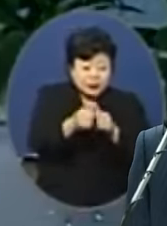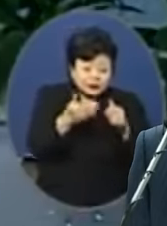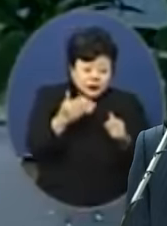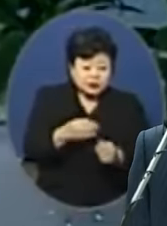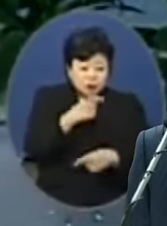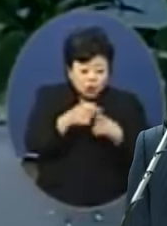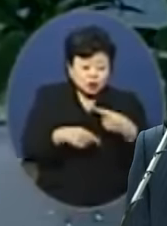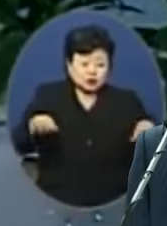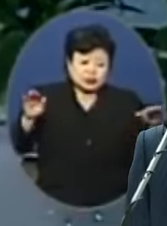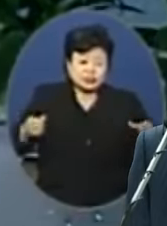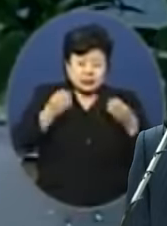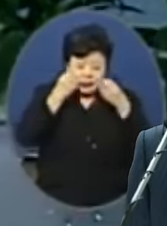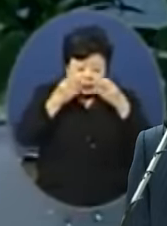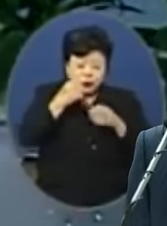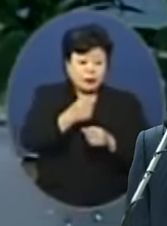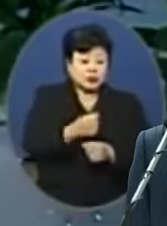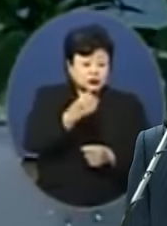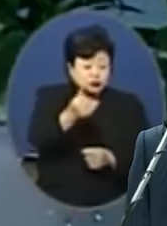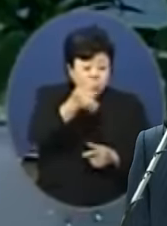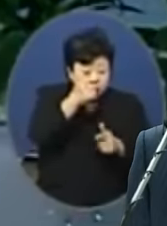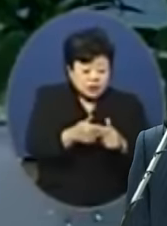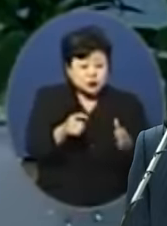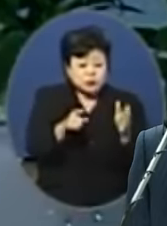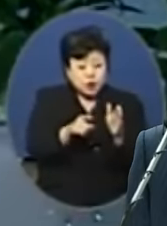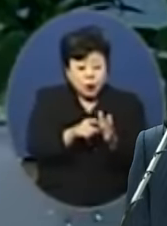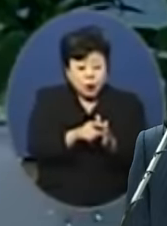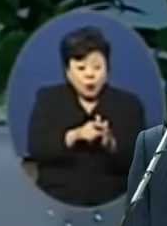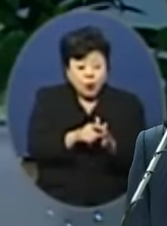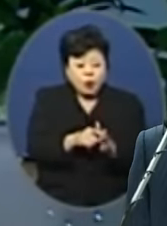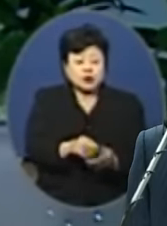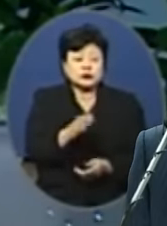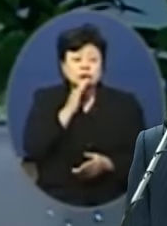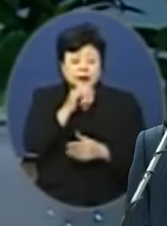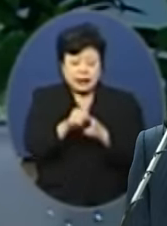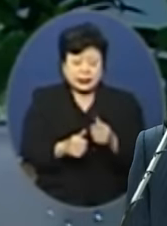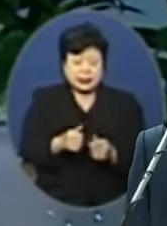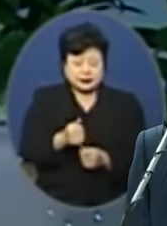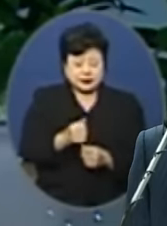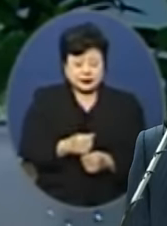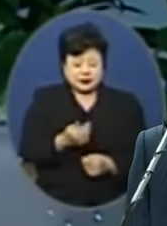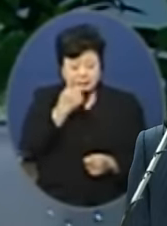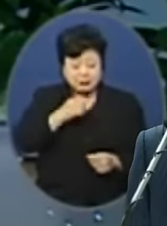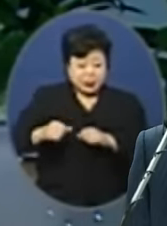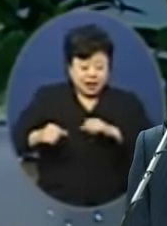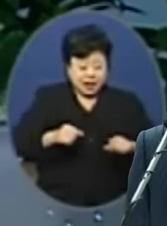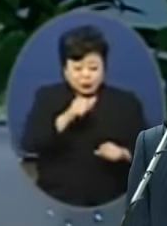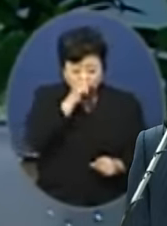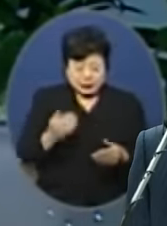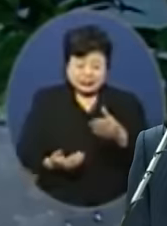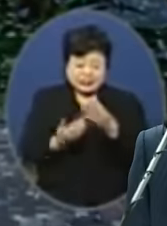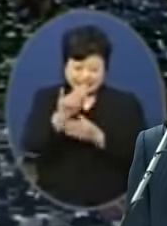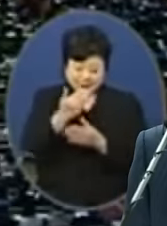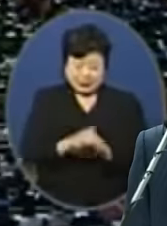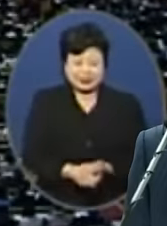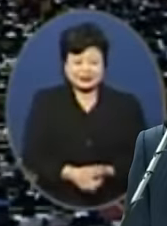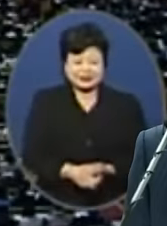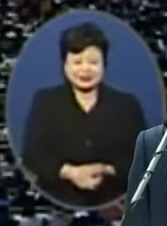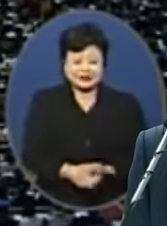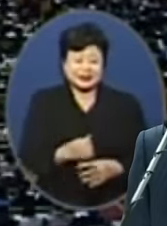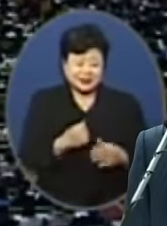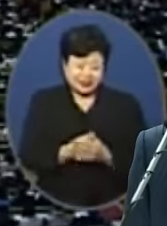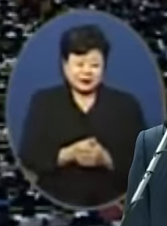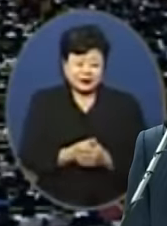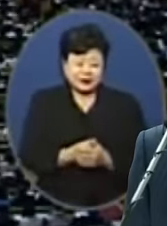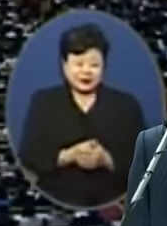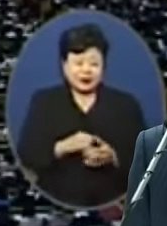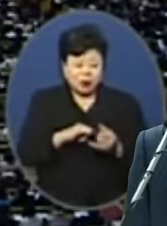우리를 독수리같이 새롭게 해주시니 예수 믿고 얼마나 생기를 얻어 좋은 일이 있지 않겠습니까? 그러므로